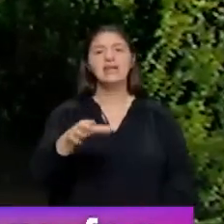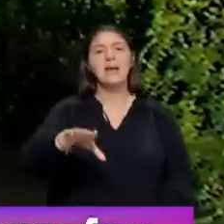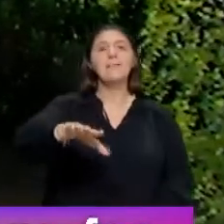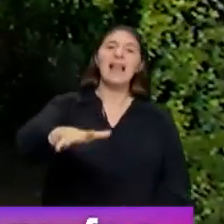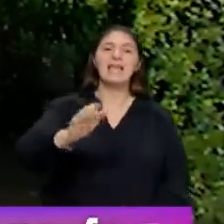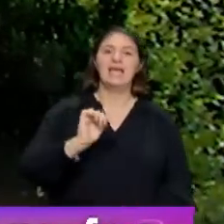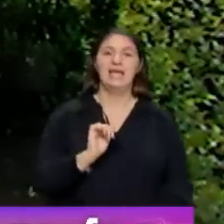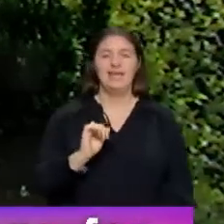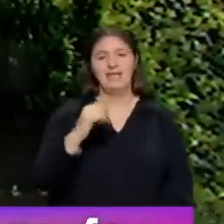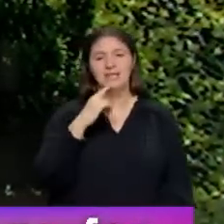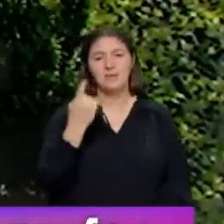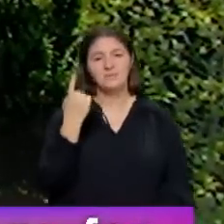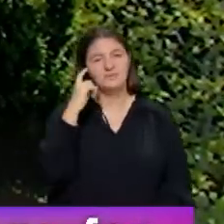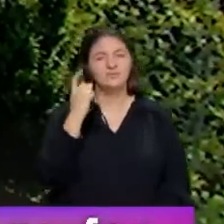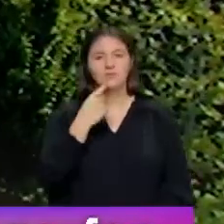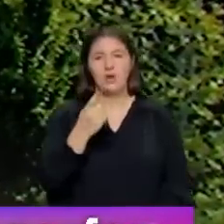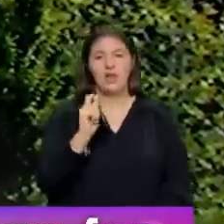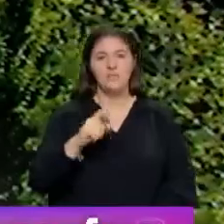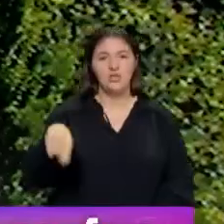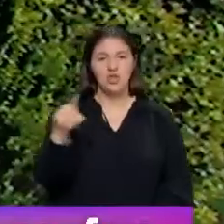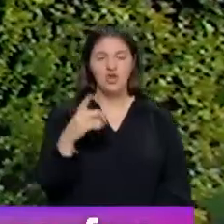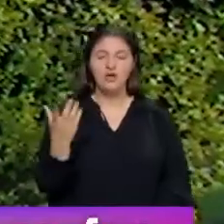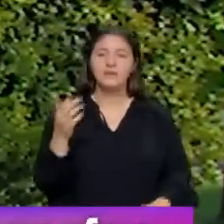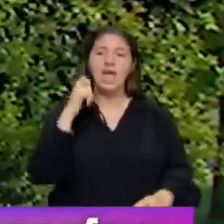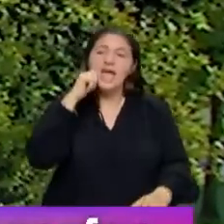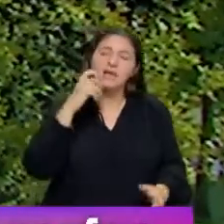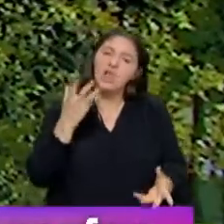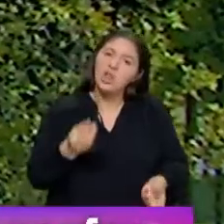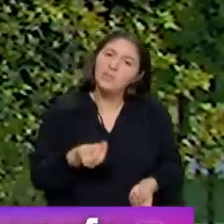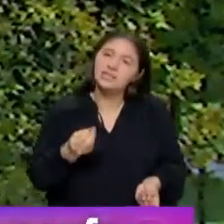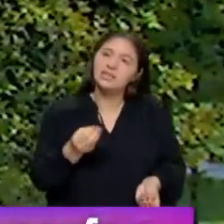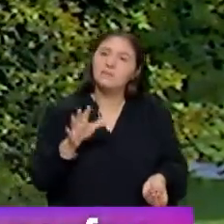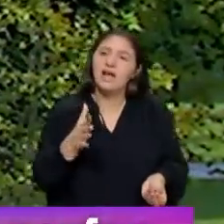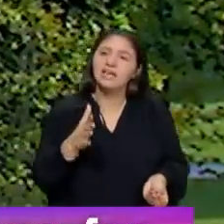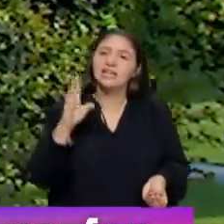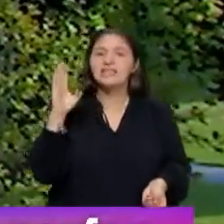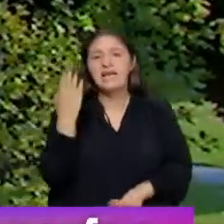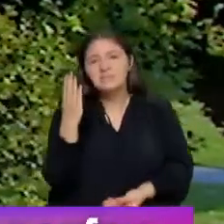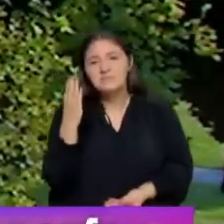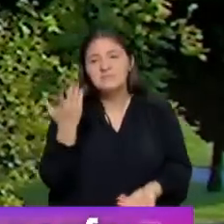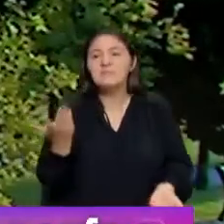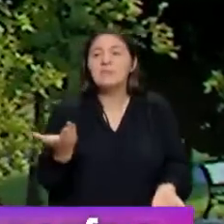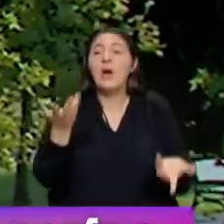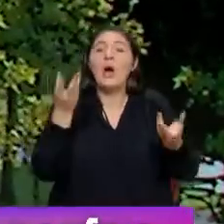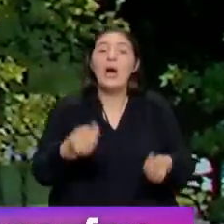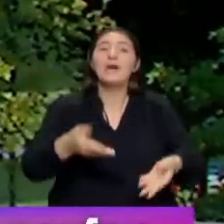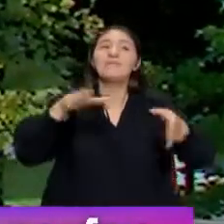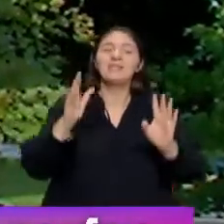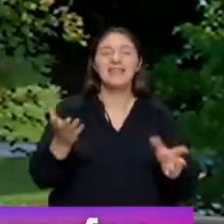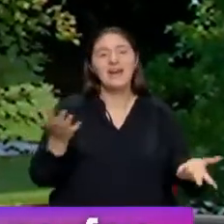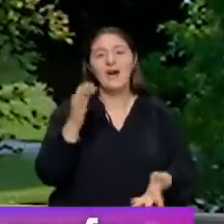belki diye bir yaklaşım da sergileniyor Ekimde olabilir belki Kasımda olmadı